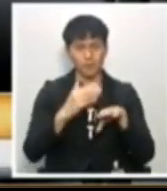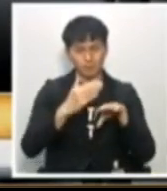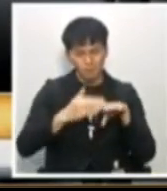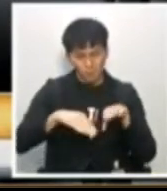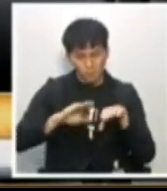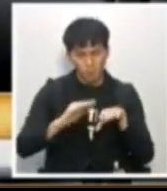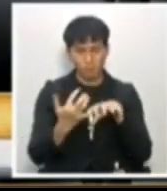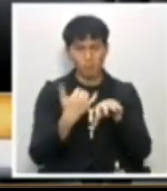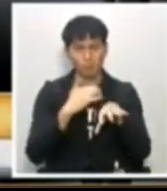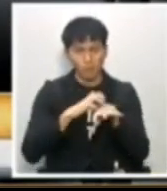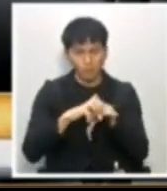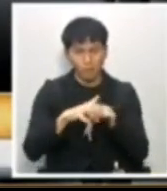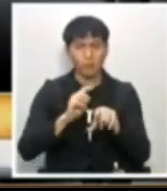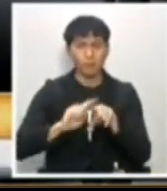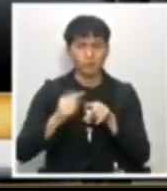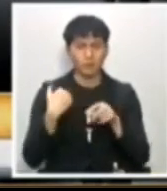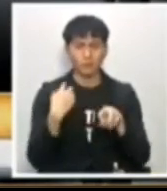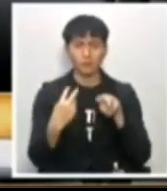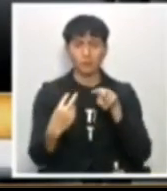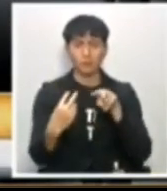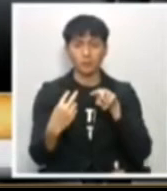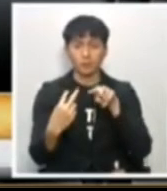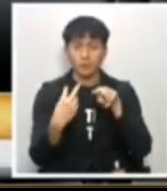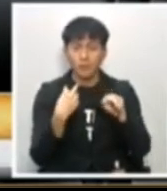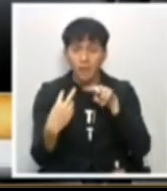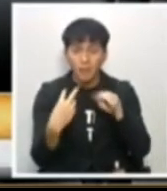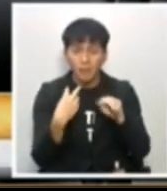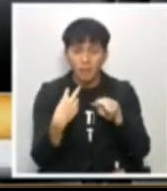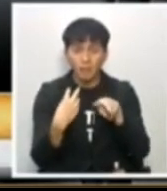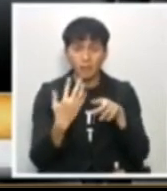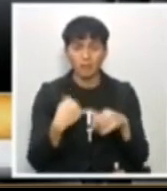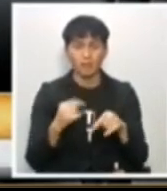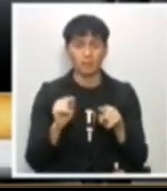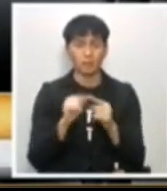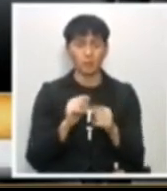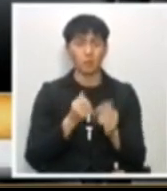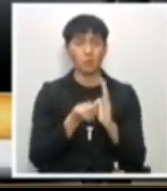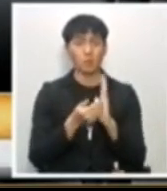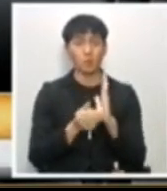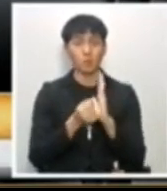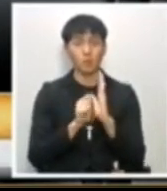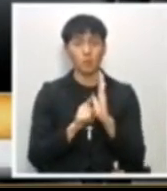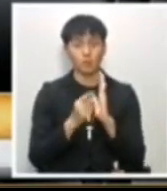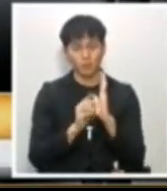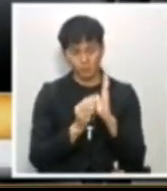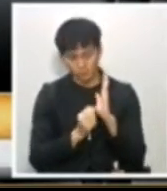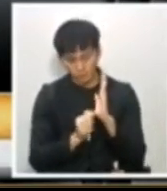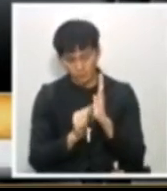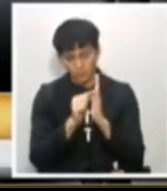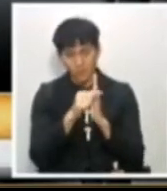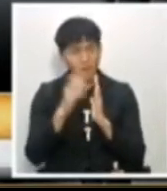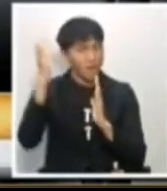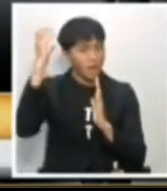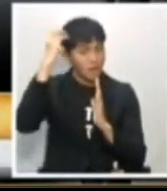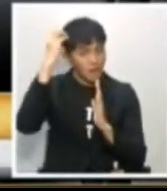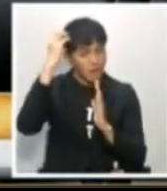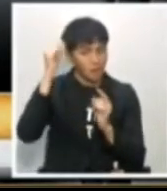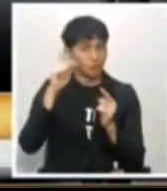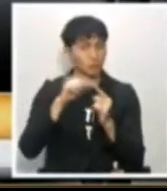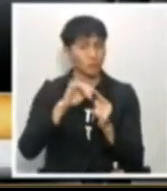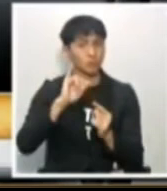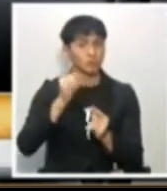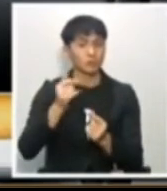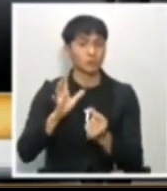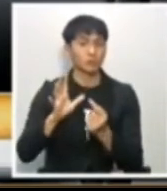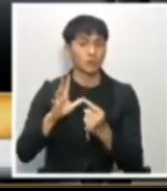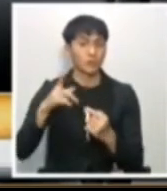ประธานเป็นถนน4เลนแล้วเราใช้ในการเดินทางจากจังหวัดอุบลราชธานีเนี่ยไปถึงประเทศลาวแขวงจำปาสักนะคะเป็นเส้น